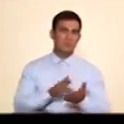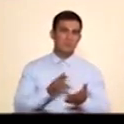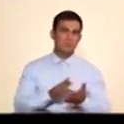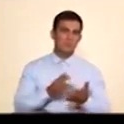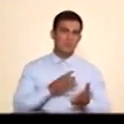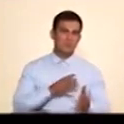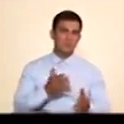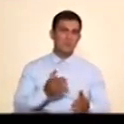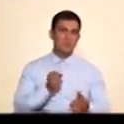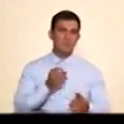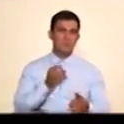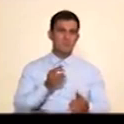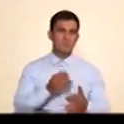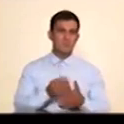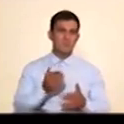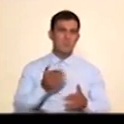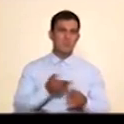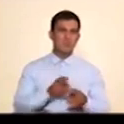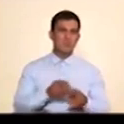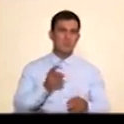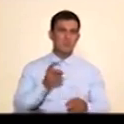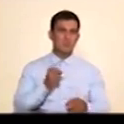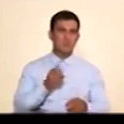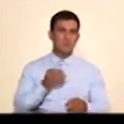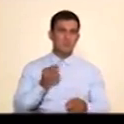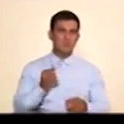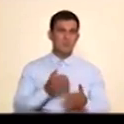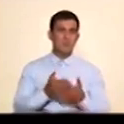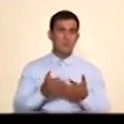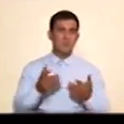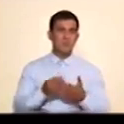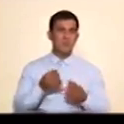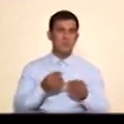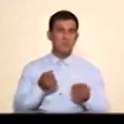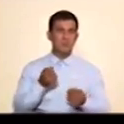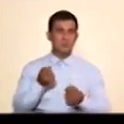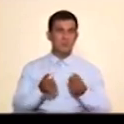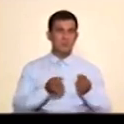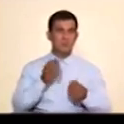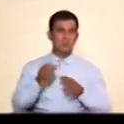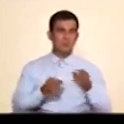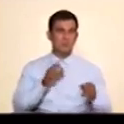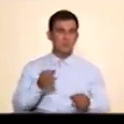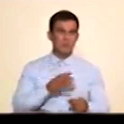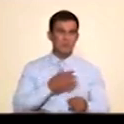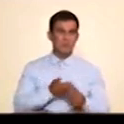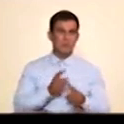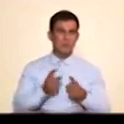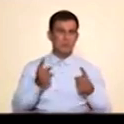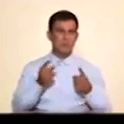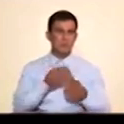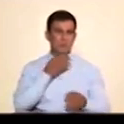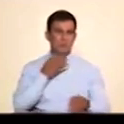o'rtalarida Arab xalifaligi, hattoki Ispaniya hududlarigacha bo'lgan hududlarni egallab olgan edi. Juda katta qarshilik